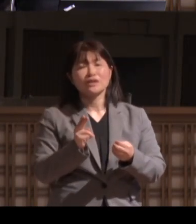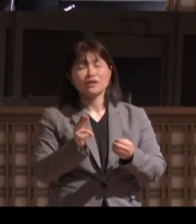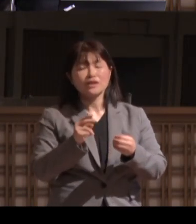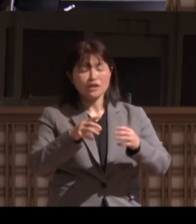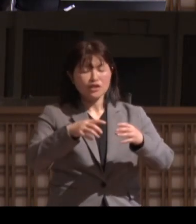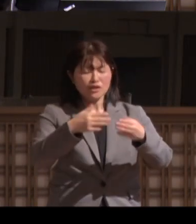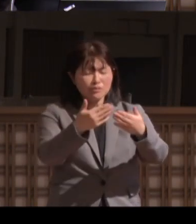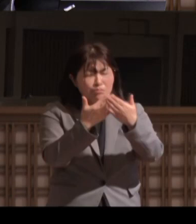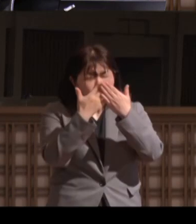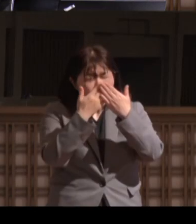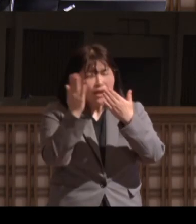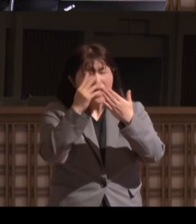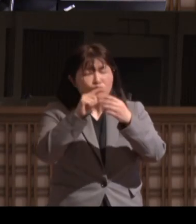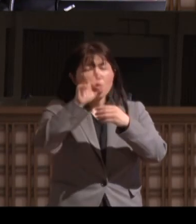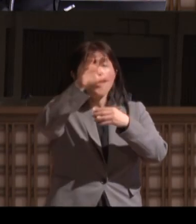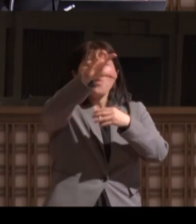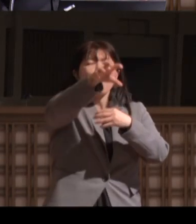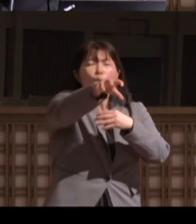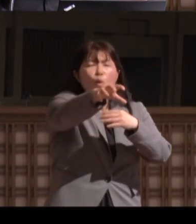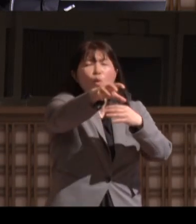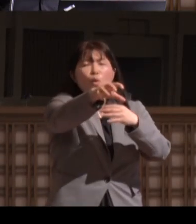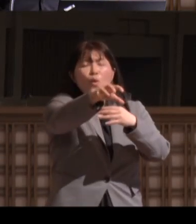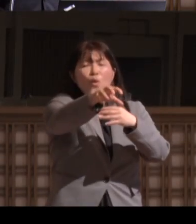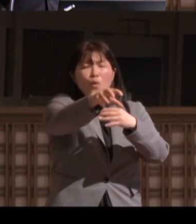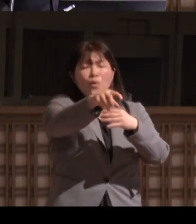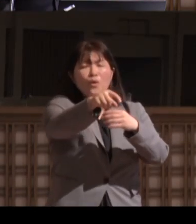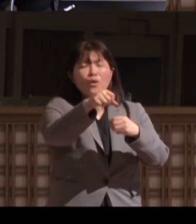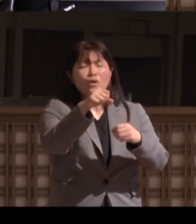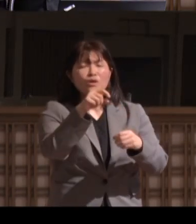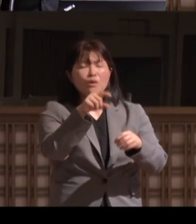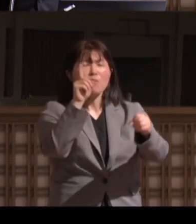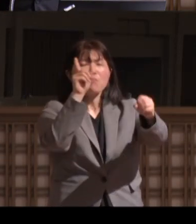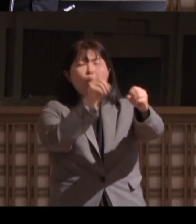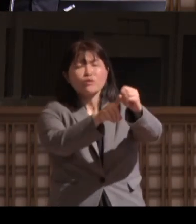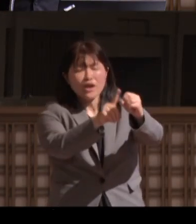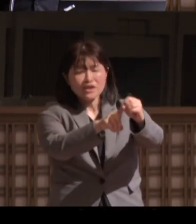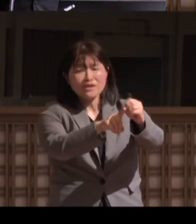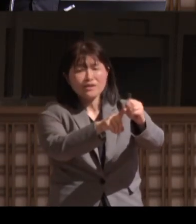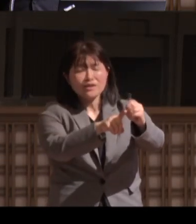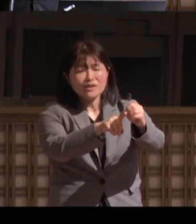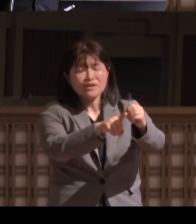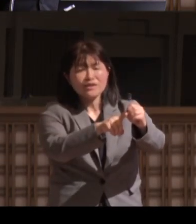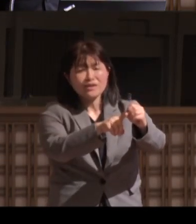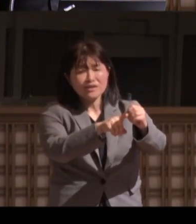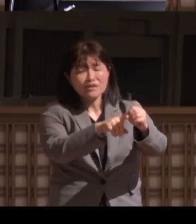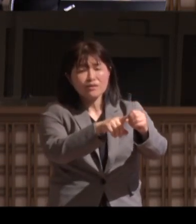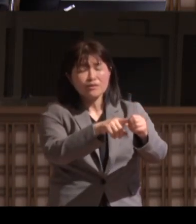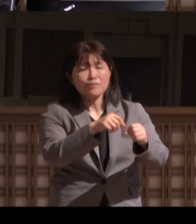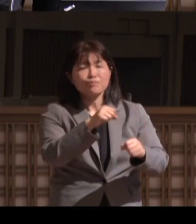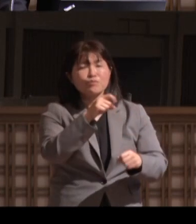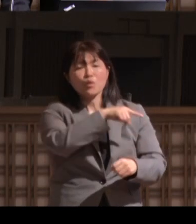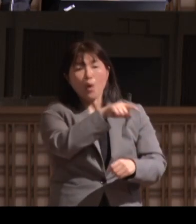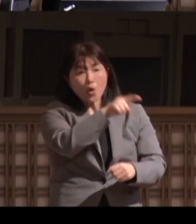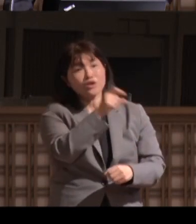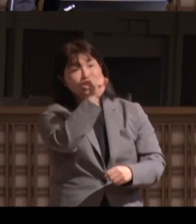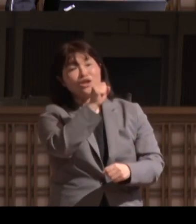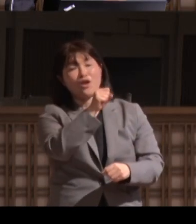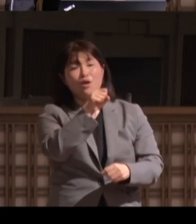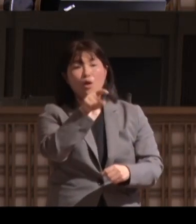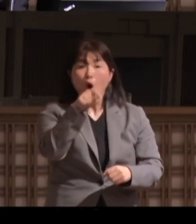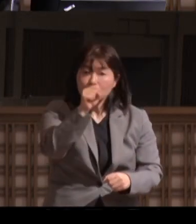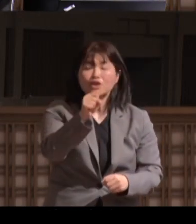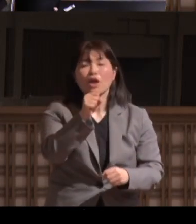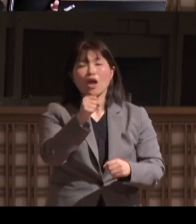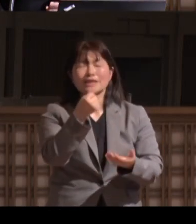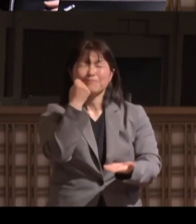明後日を見つめるしいいねを押すような関係ですね何をやってもいいね